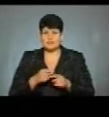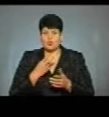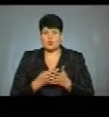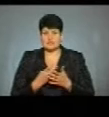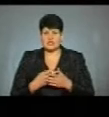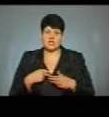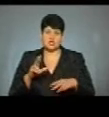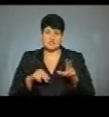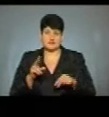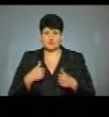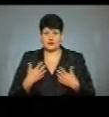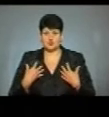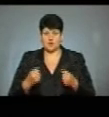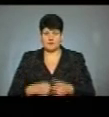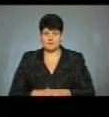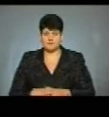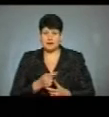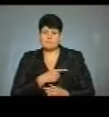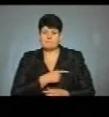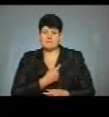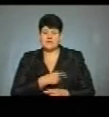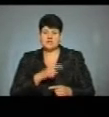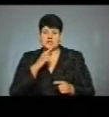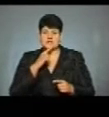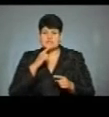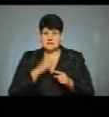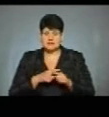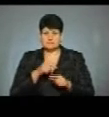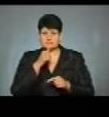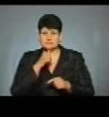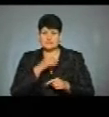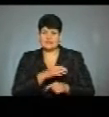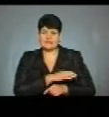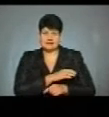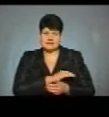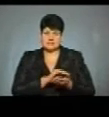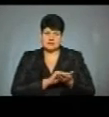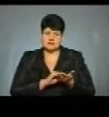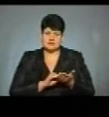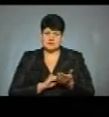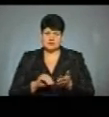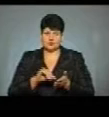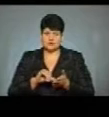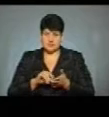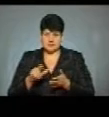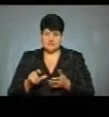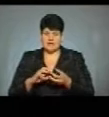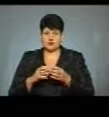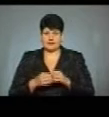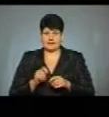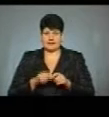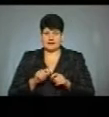Я щаслива, що я здорова. Медична сестра Наталія Грицишин вимірює тиск, записує дані учасників та результати